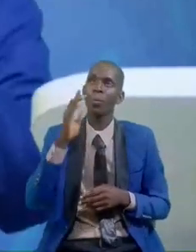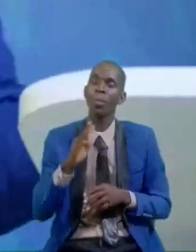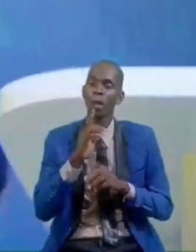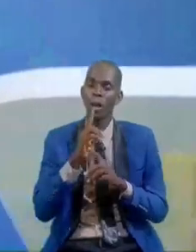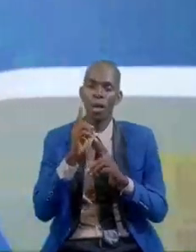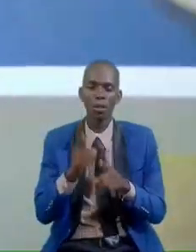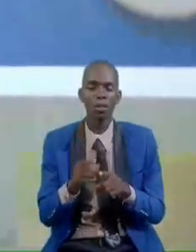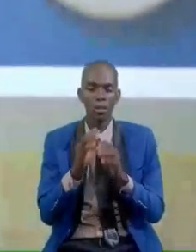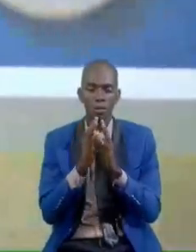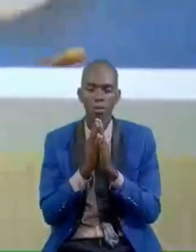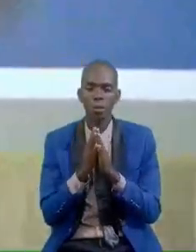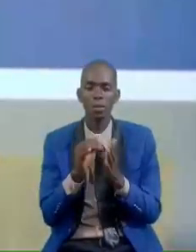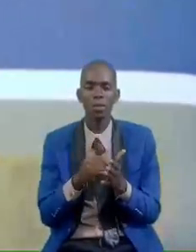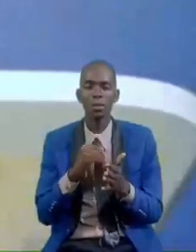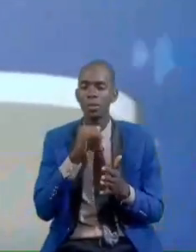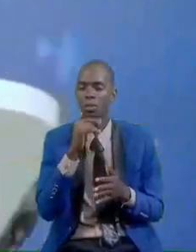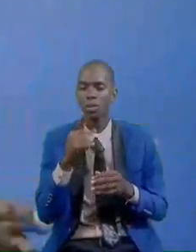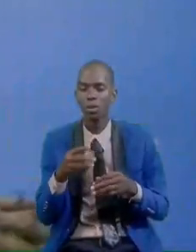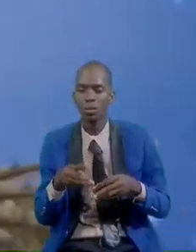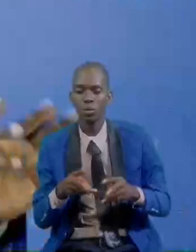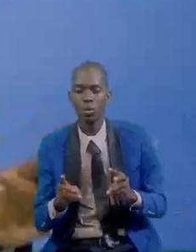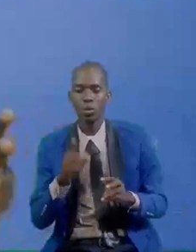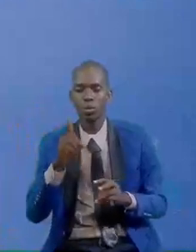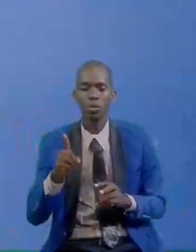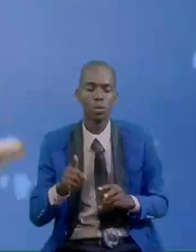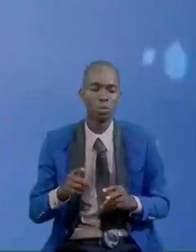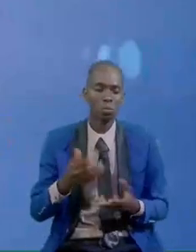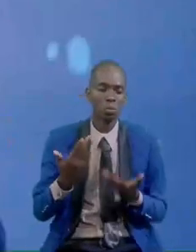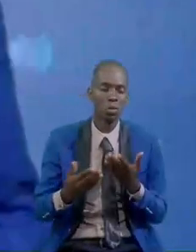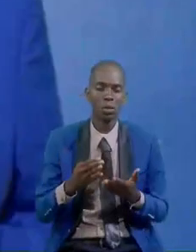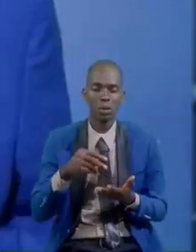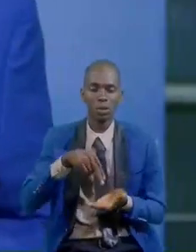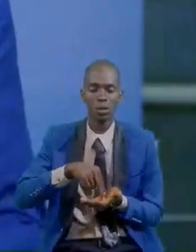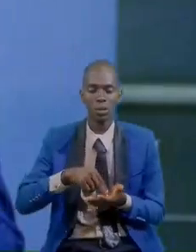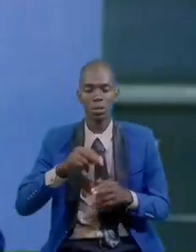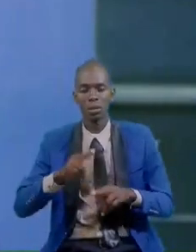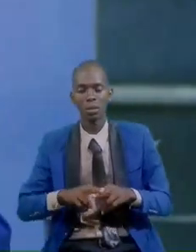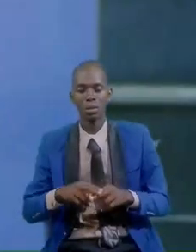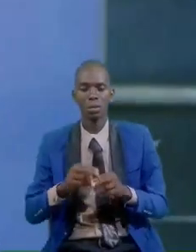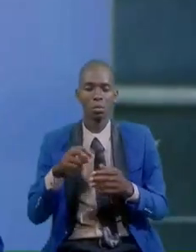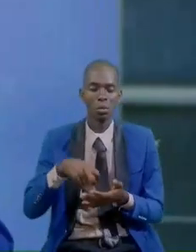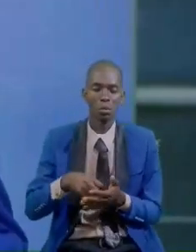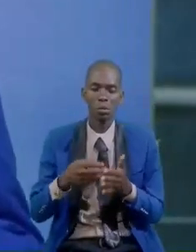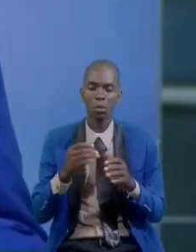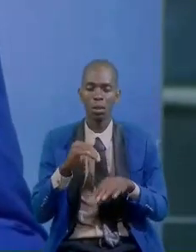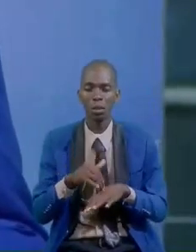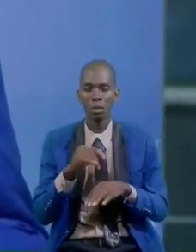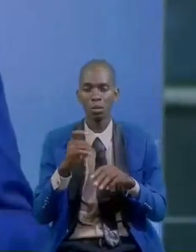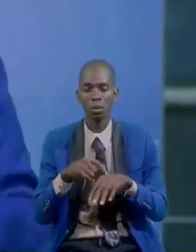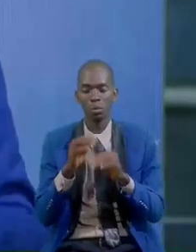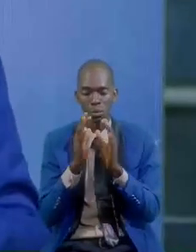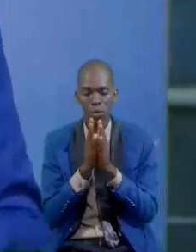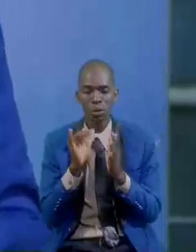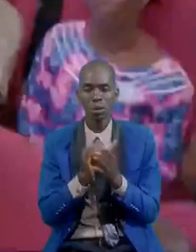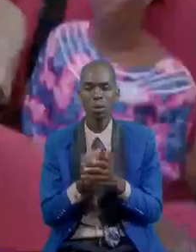la prière. Ce n'est pas la posture du corps. C'est la position, la condition du cœur. Et quand le cœur est